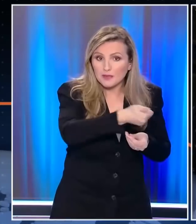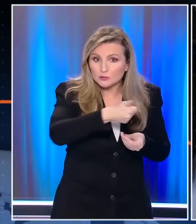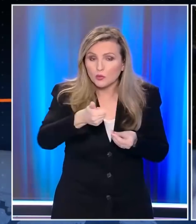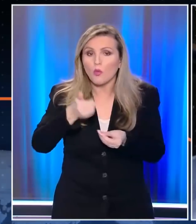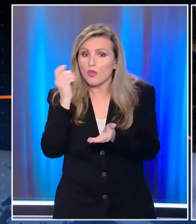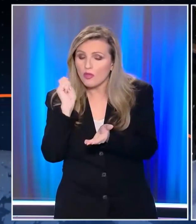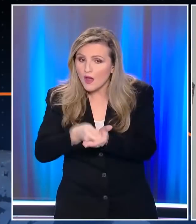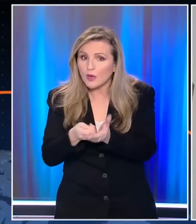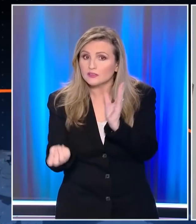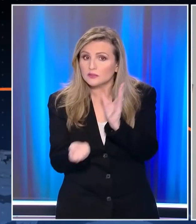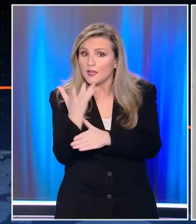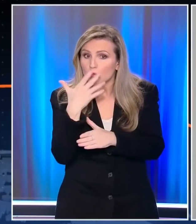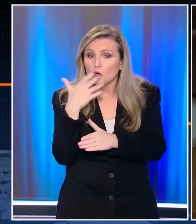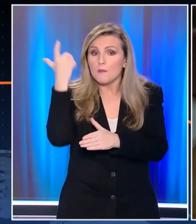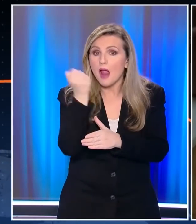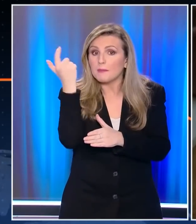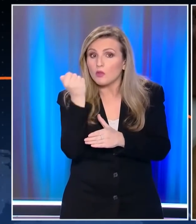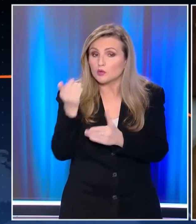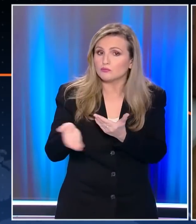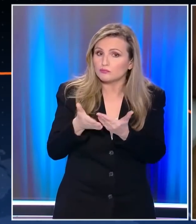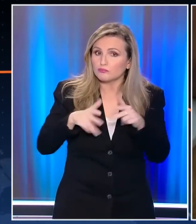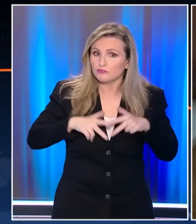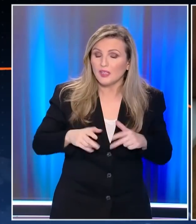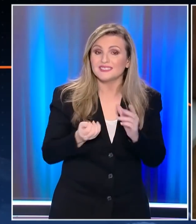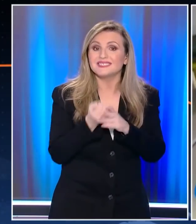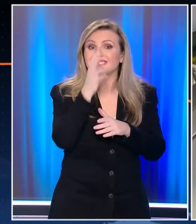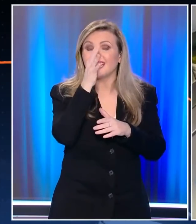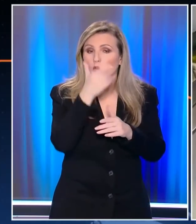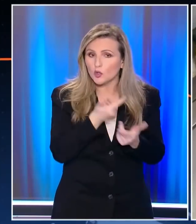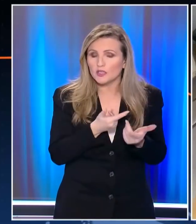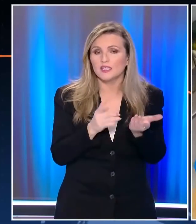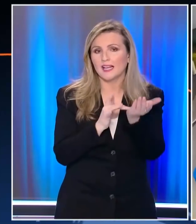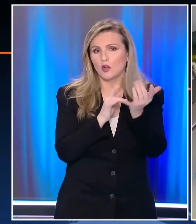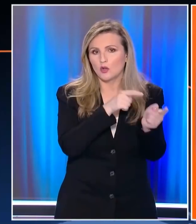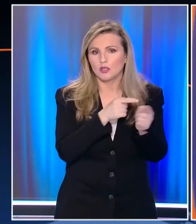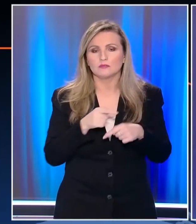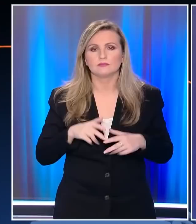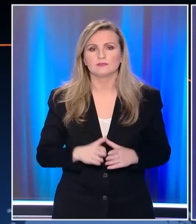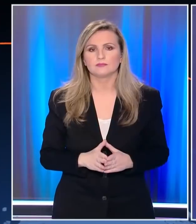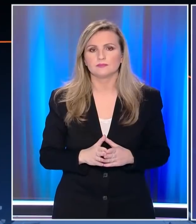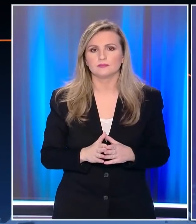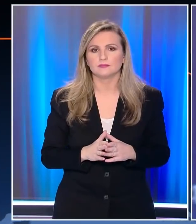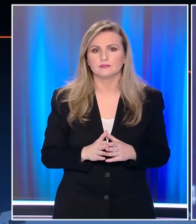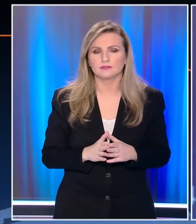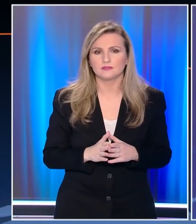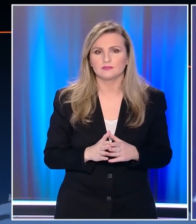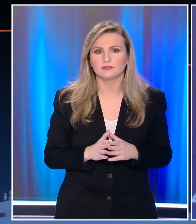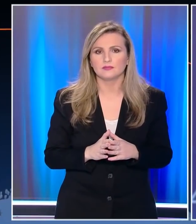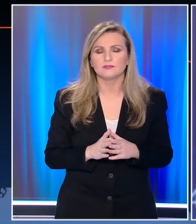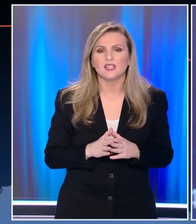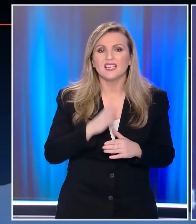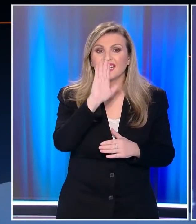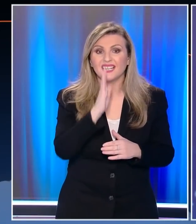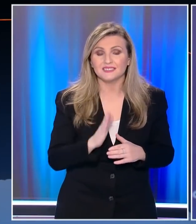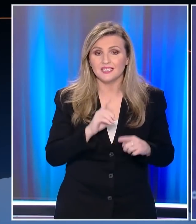έχουν το δικαίωμα να αγοράσουν καινούργια σύγχρονες τεχνολογίες, λαμβάνοντας επιδότηση από το κράτος. Νέο κύκλο κρίσης